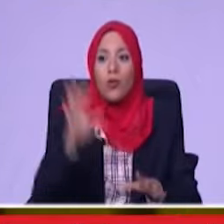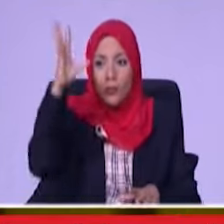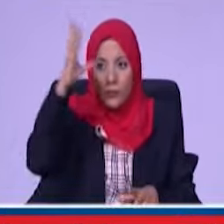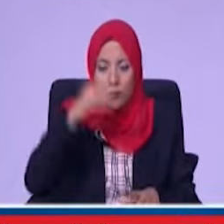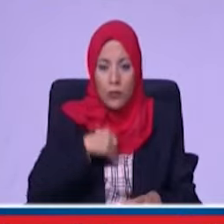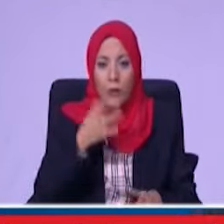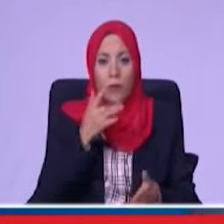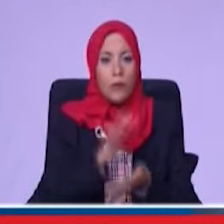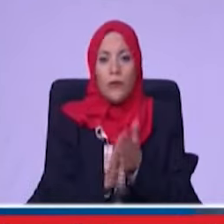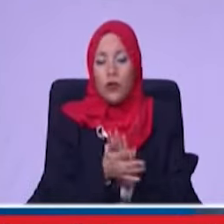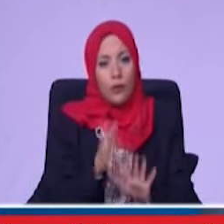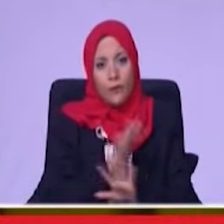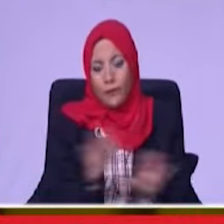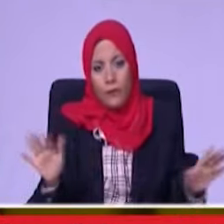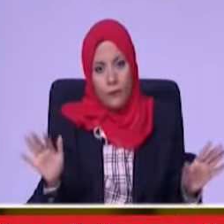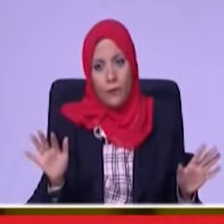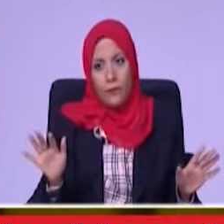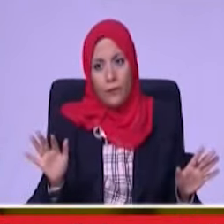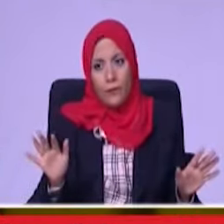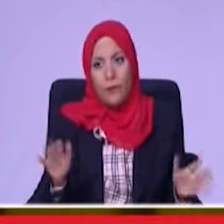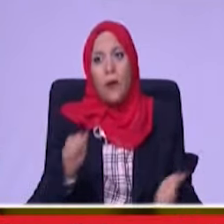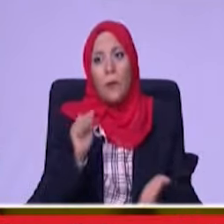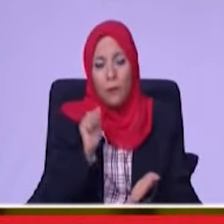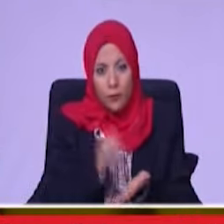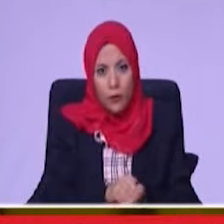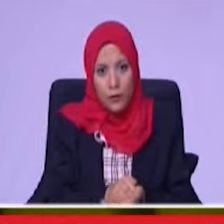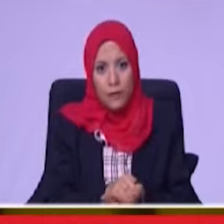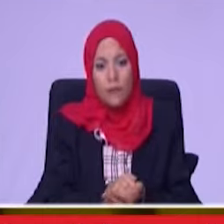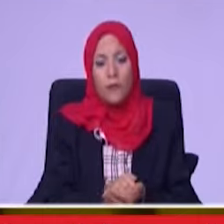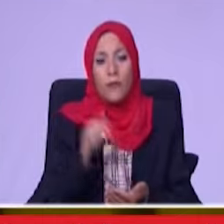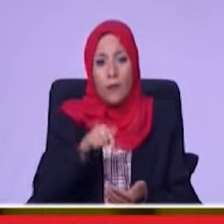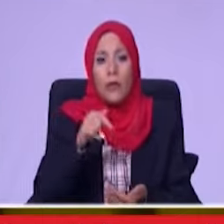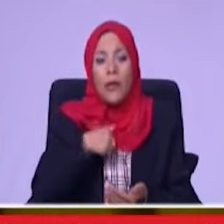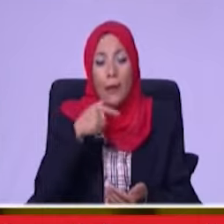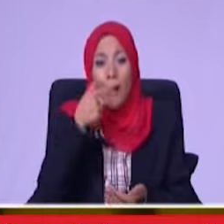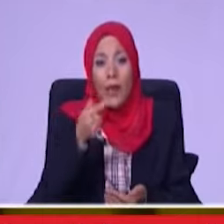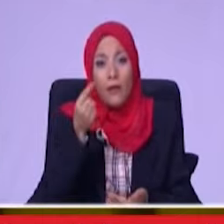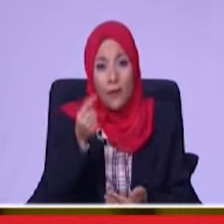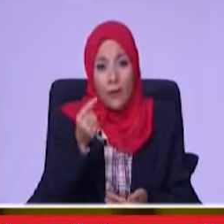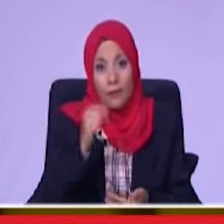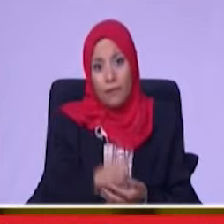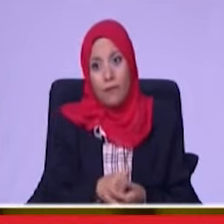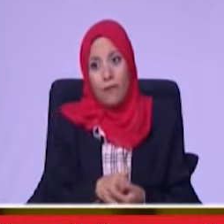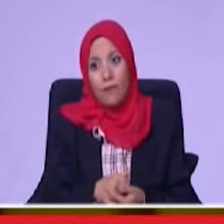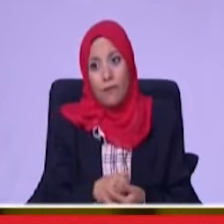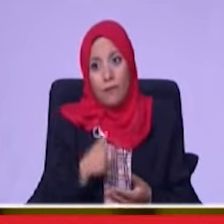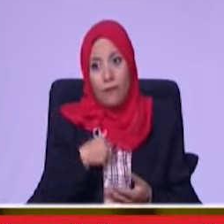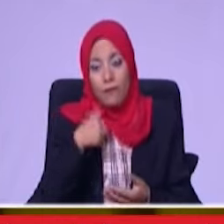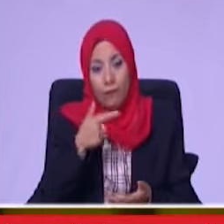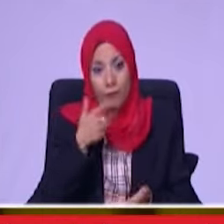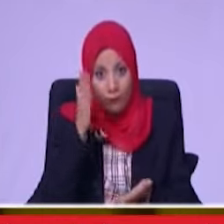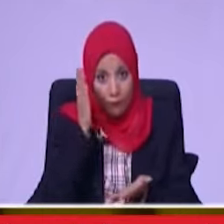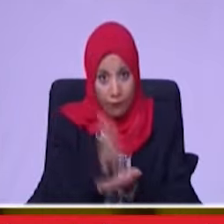فيمسك التي قضى عليها. خلاص، طيب احنا دلوقتي ده اللي بتكلم فيه. طب انا اتفقنا كمان على ان